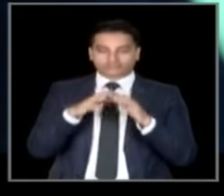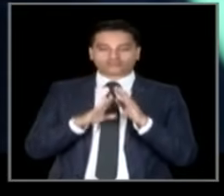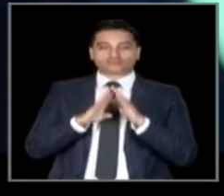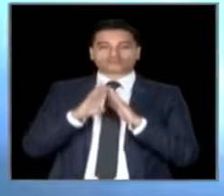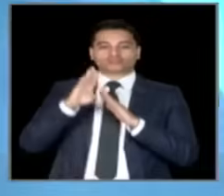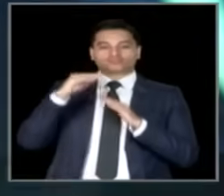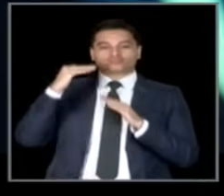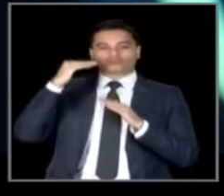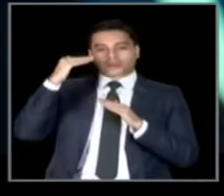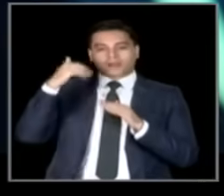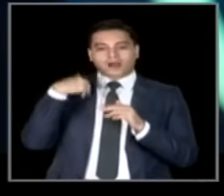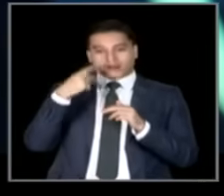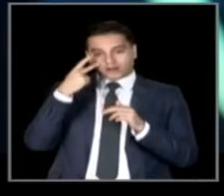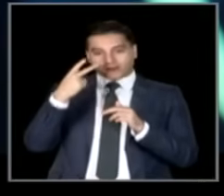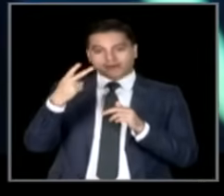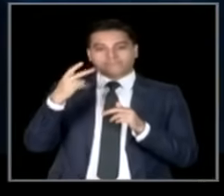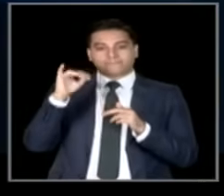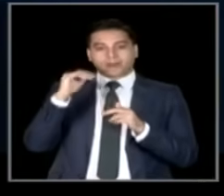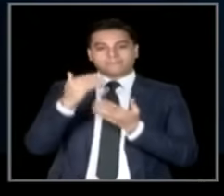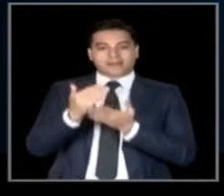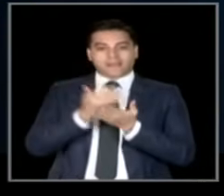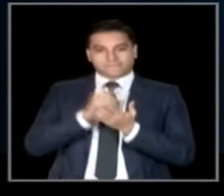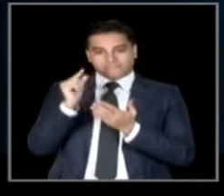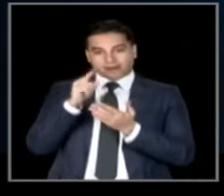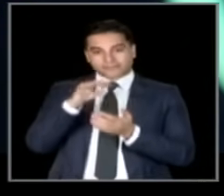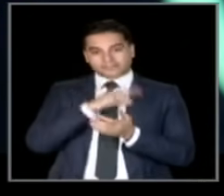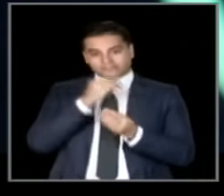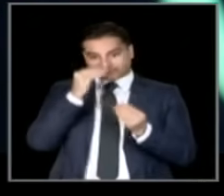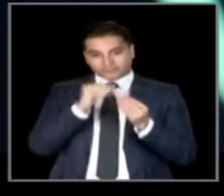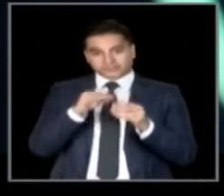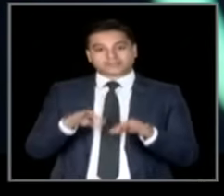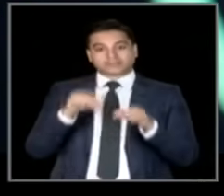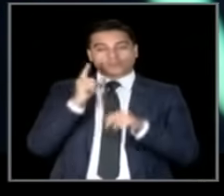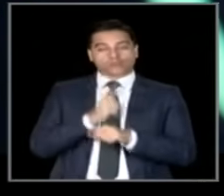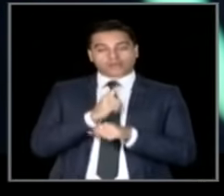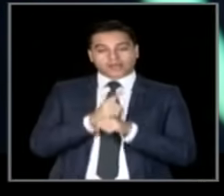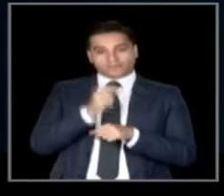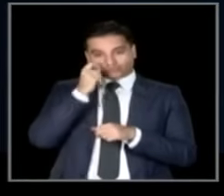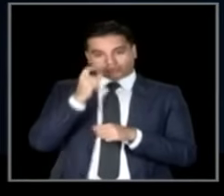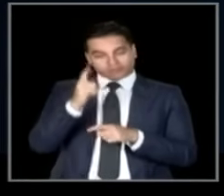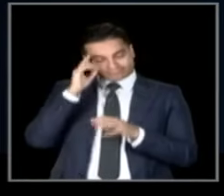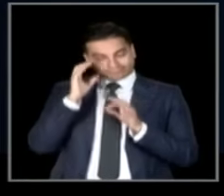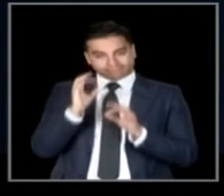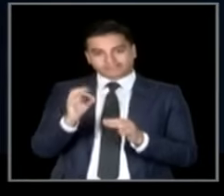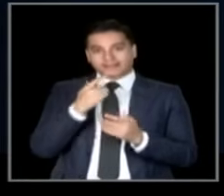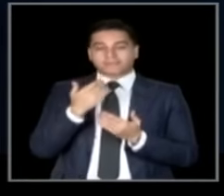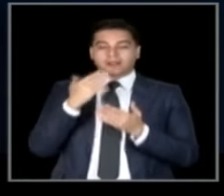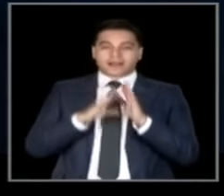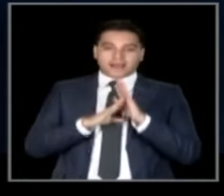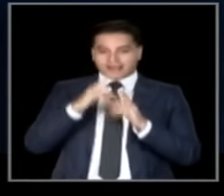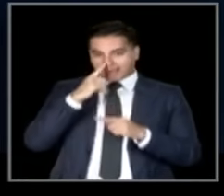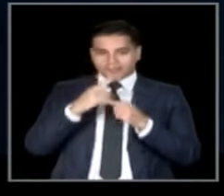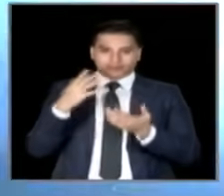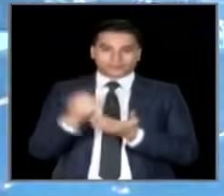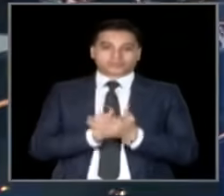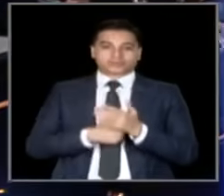وتبقى دكتورة شاطرة. أنا أعرف محمد هشام من قبل البرنامج، لكن البرنامج عرفني عليه أكتر، هو كابتن الفريق وهو شخصية مجتهدة، وإن شاء الله يكمل اجتهاده ويعرف يكسبنا